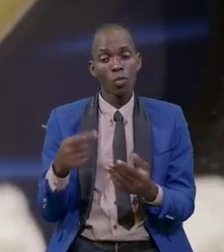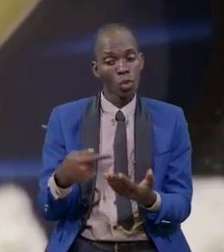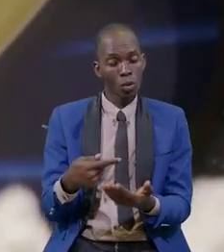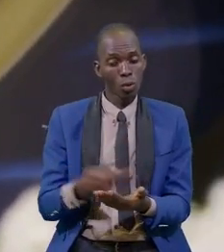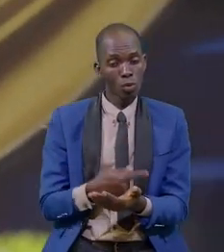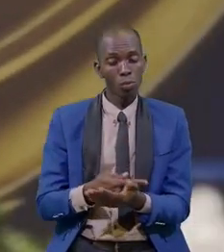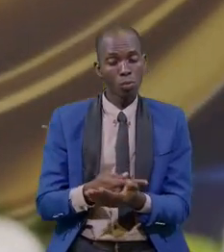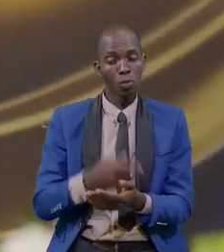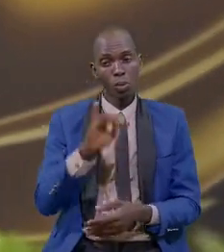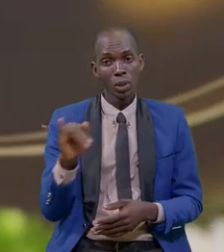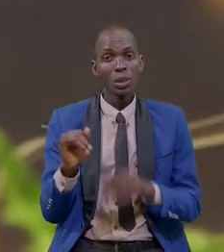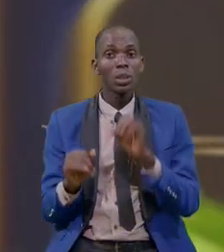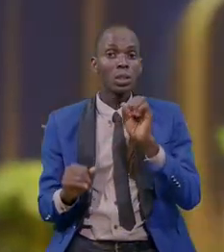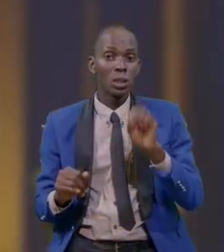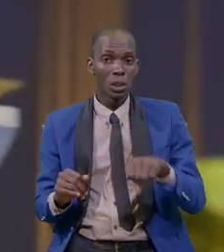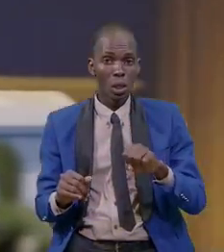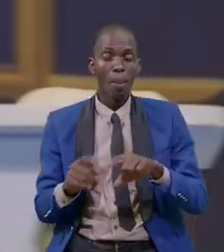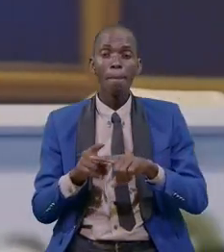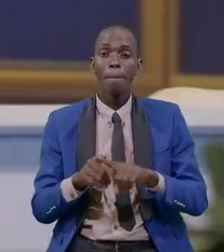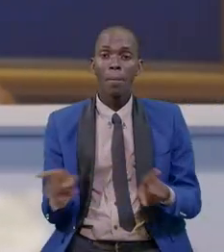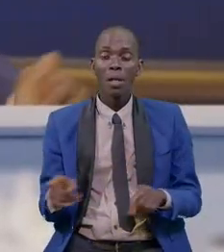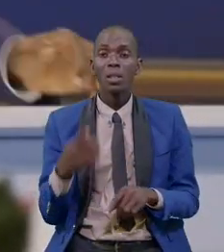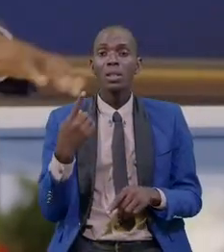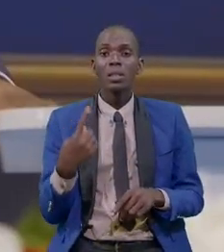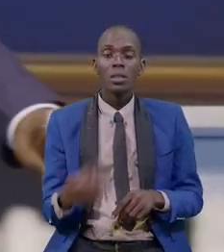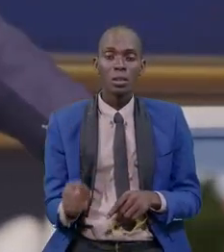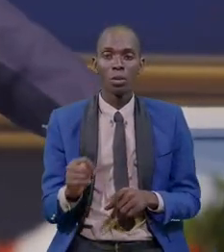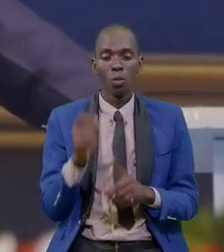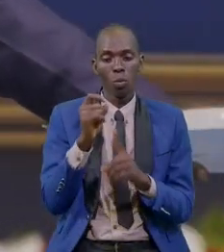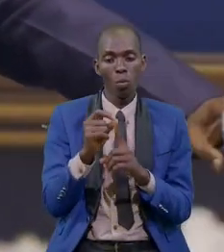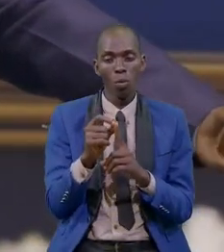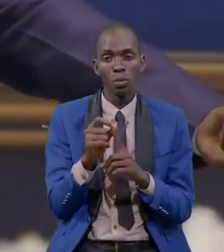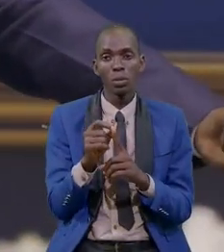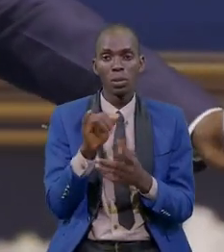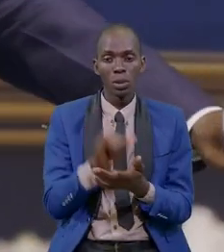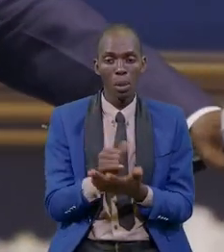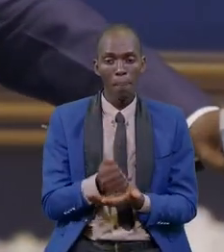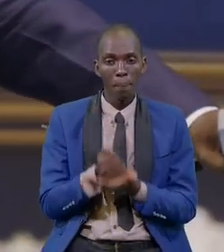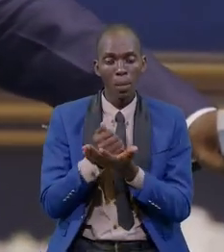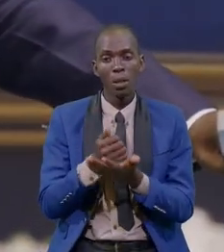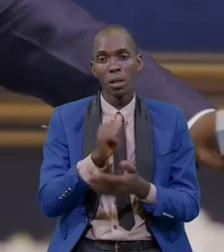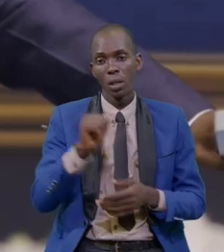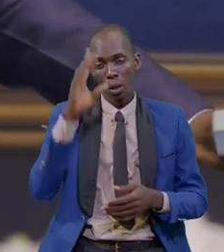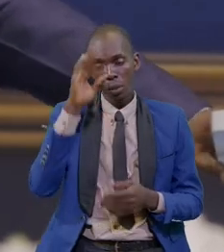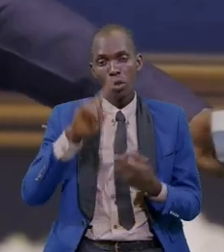mais la parole qui va rendre un pêcheur,